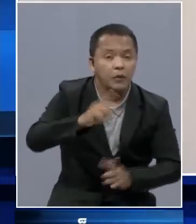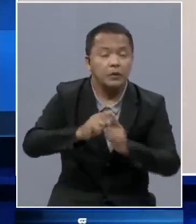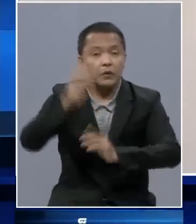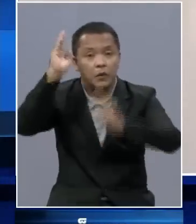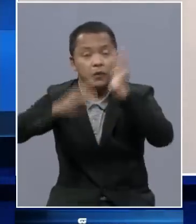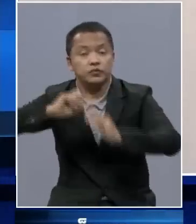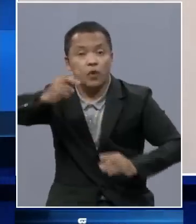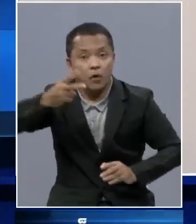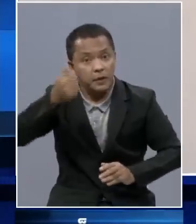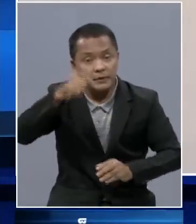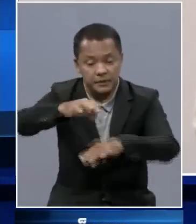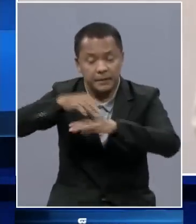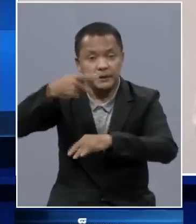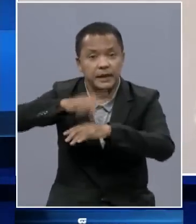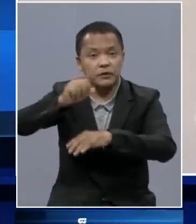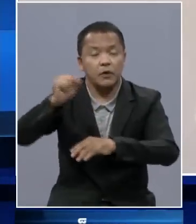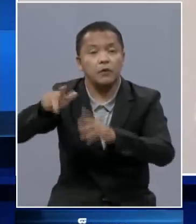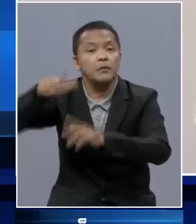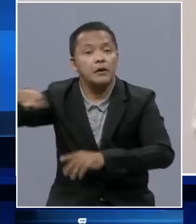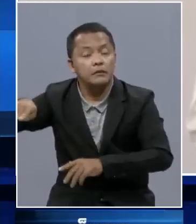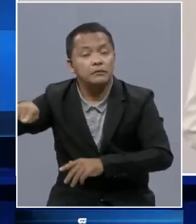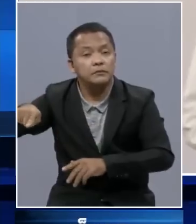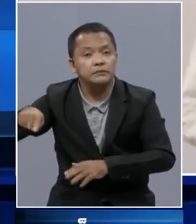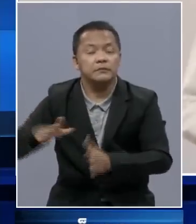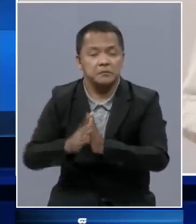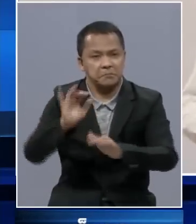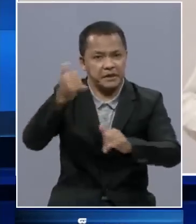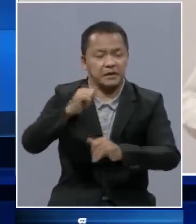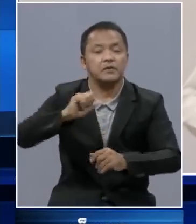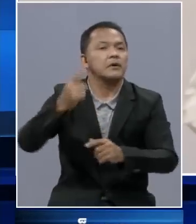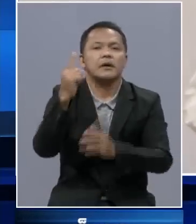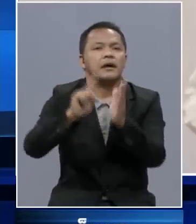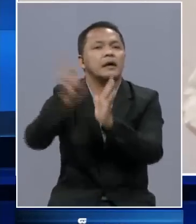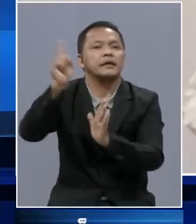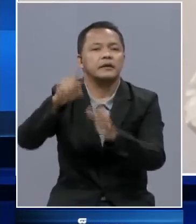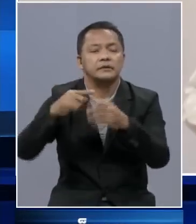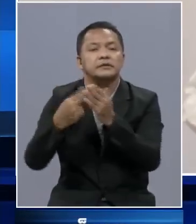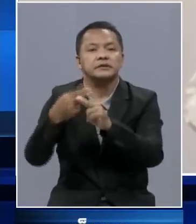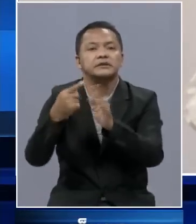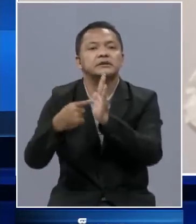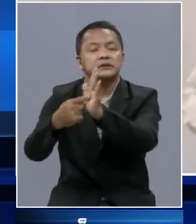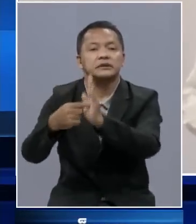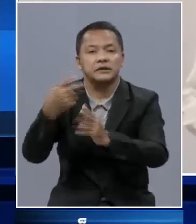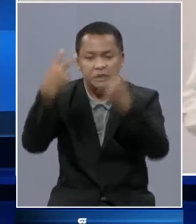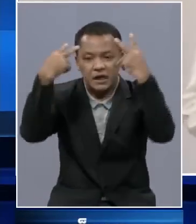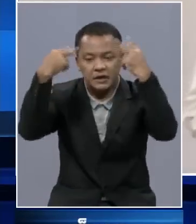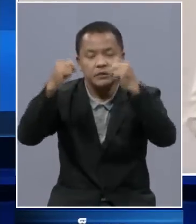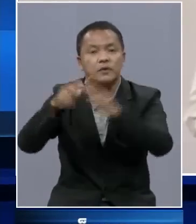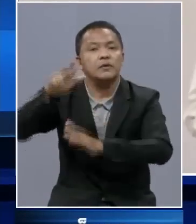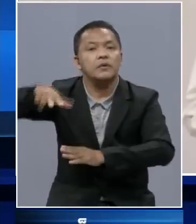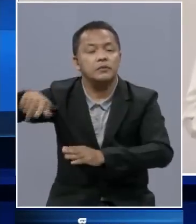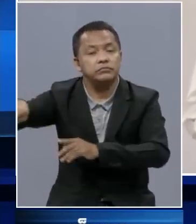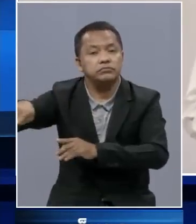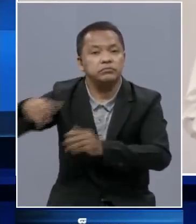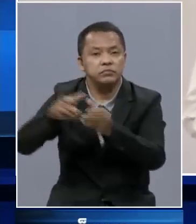ะโหวตให้ซ้ำอีกไหมล่ะถ้าตำแหน่งประธานสภาเป็นหน้าที่ของพรรคเพื่อไทยก็อาจจะโหวตรอบเดียวอย่างที่บอกแล้วก็อาจจะเสนอชื่อของนายกส้มหล่นไหมนาย